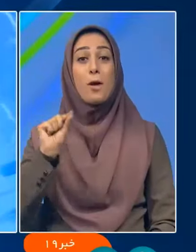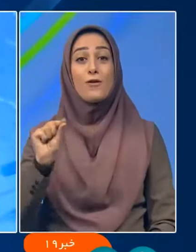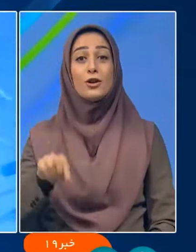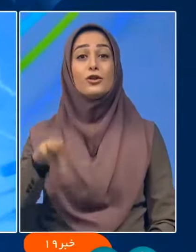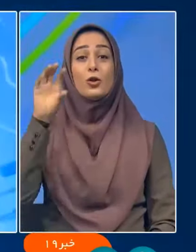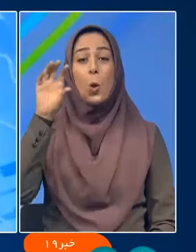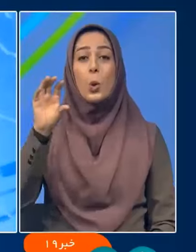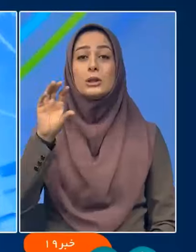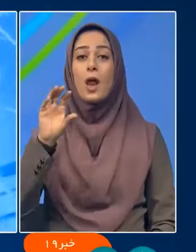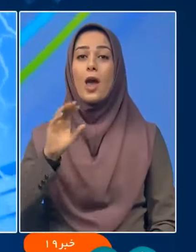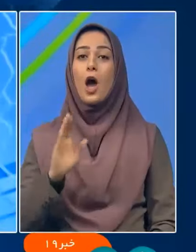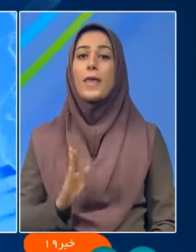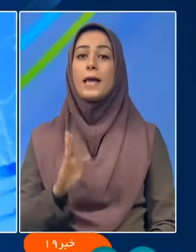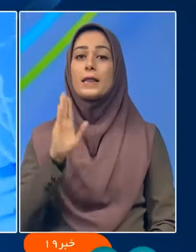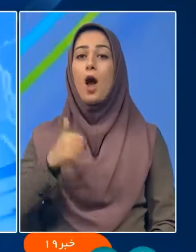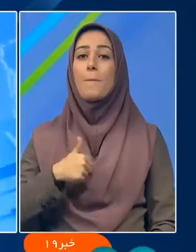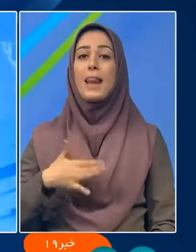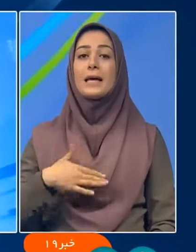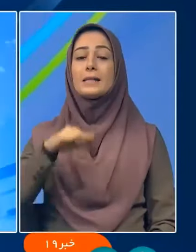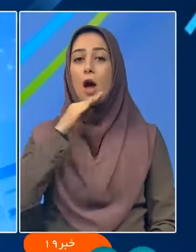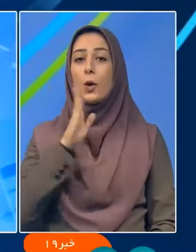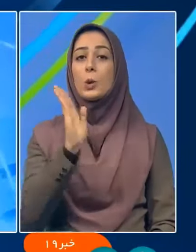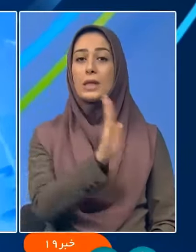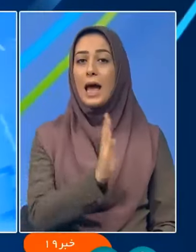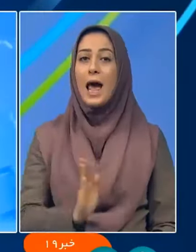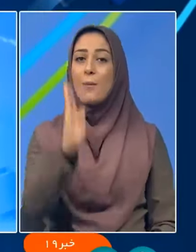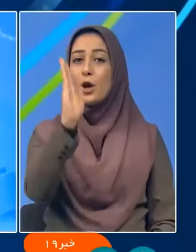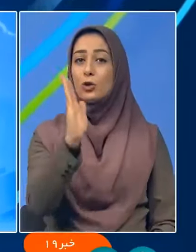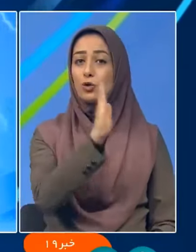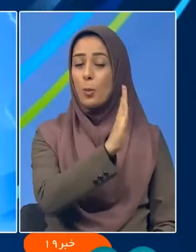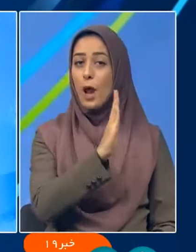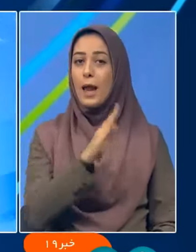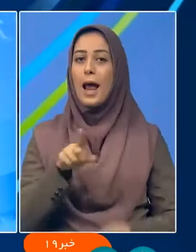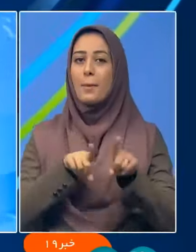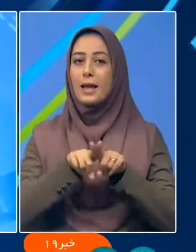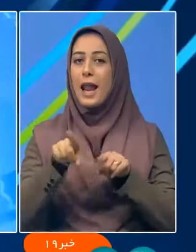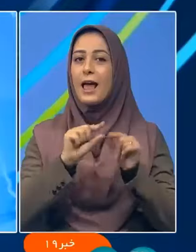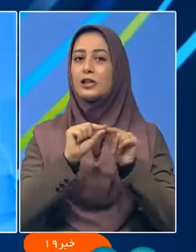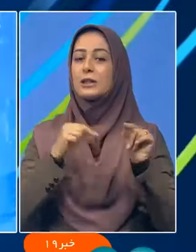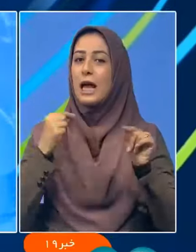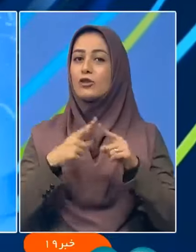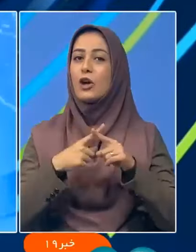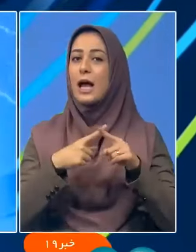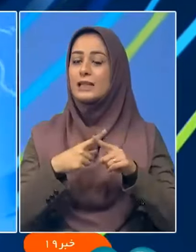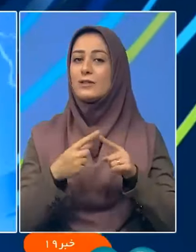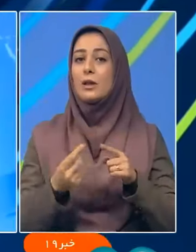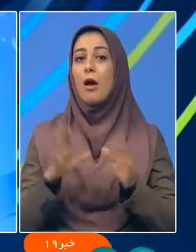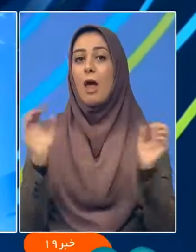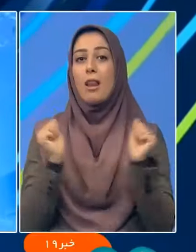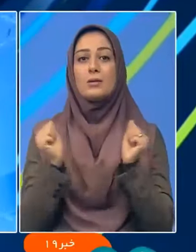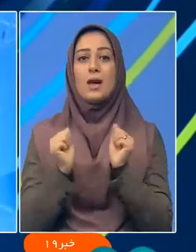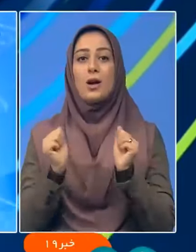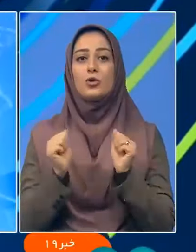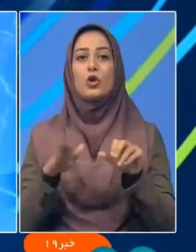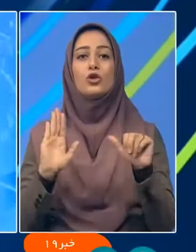ویژه در استان‌های دامنه‌های زاگرس، غرب، شمال غرب و دامنه‌های البرز کاهش یافته است. کمینه دمای 16